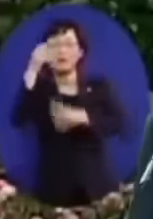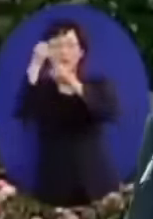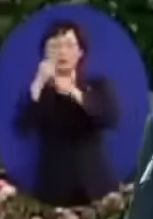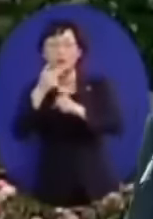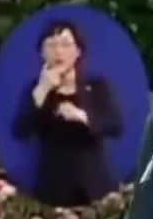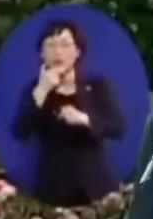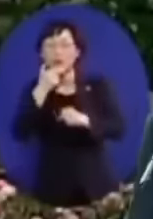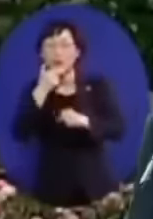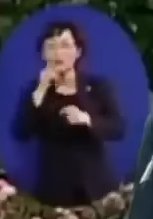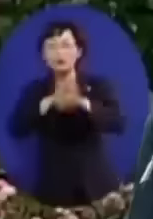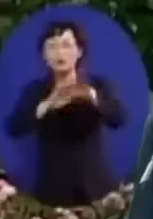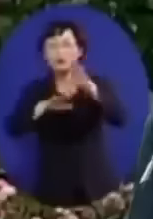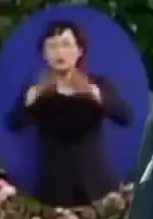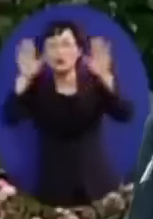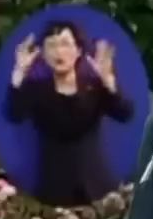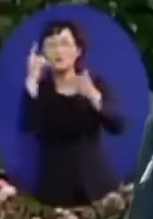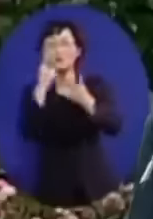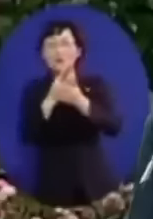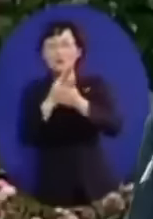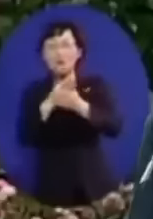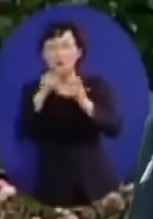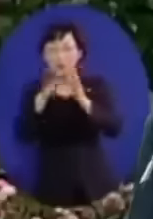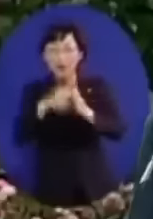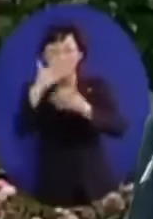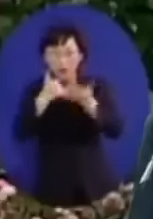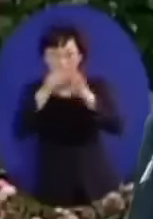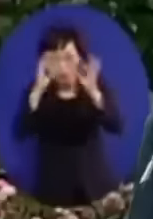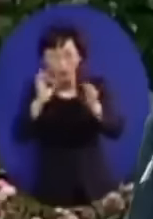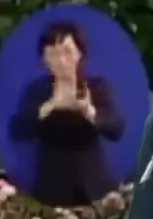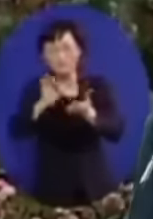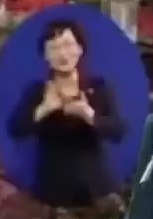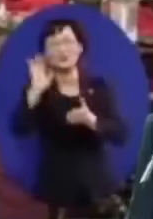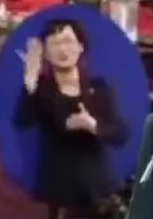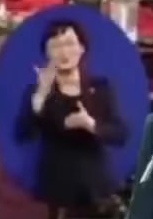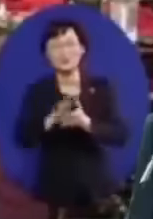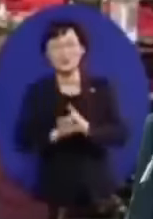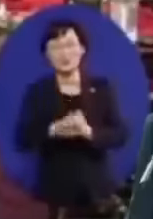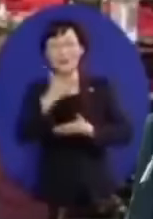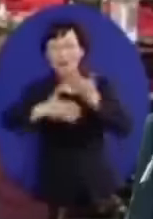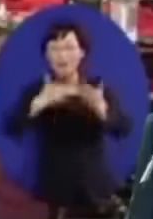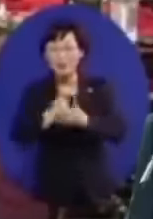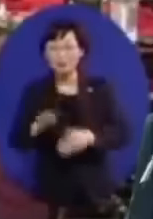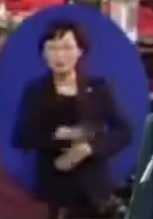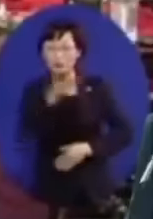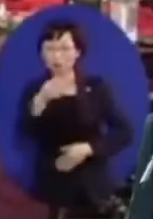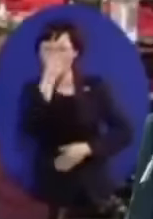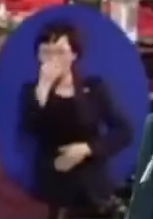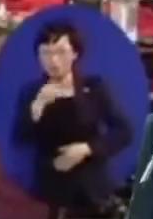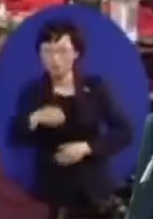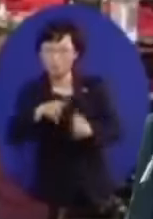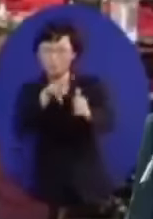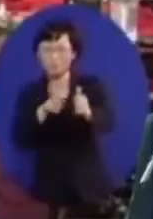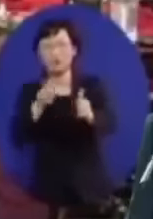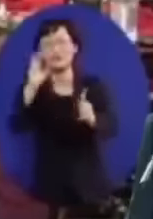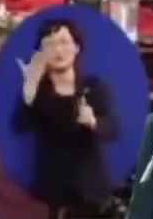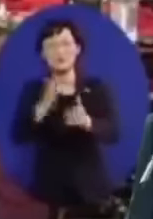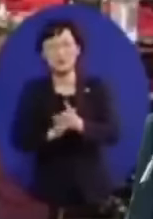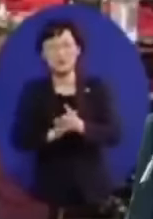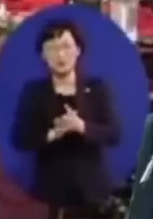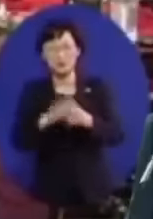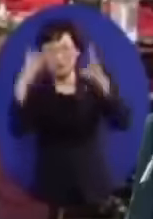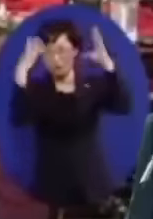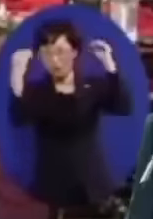깨어지고 손들고 오는 사람을 주님이 사용하시는 것입니다. 하나님은 교만을 굉장히 미워하시는 것입니다.